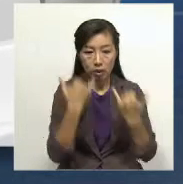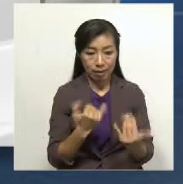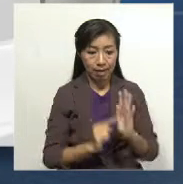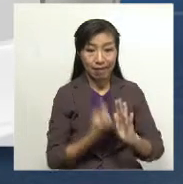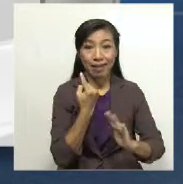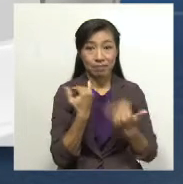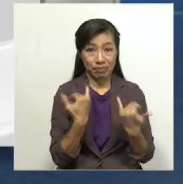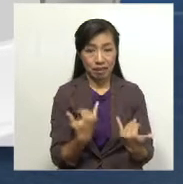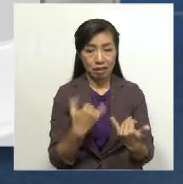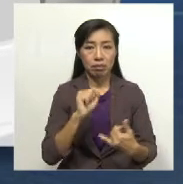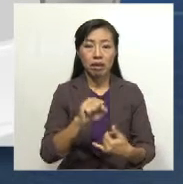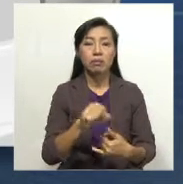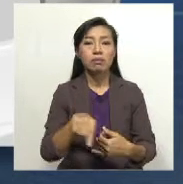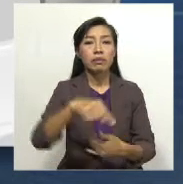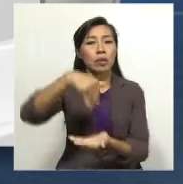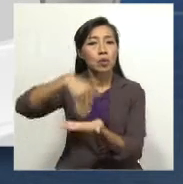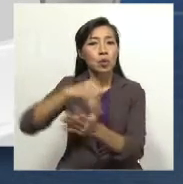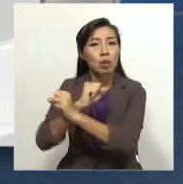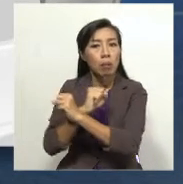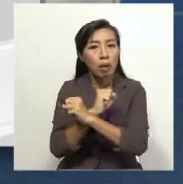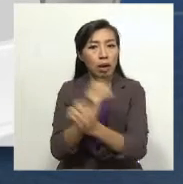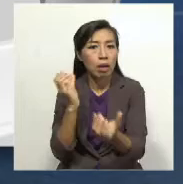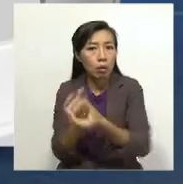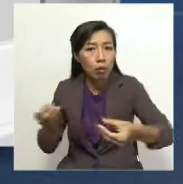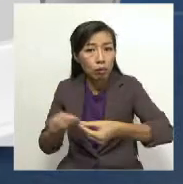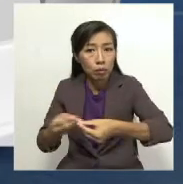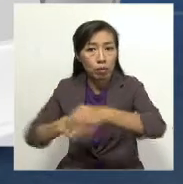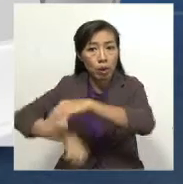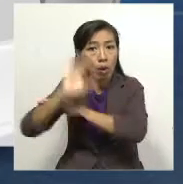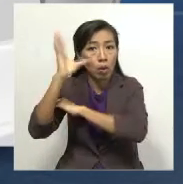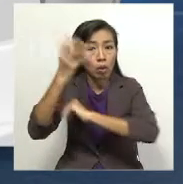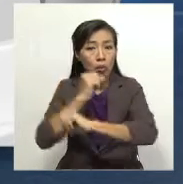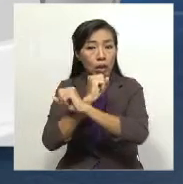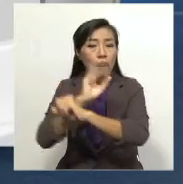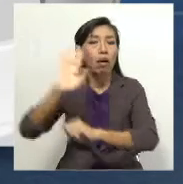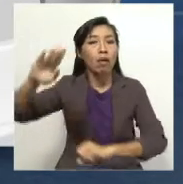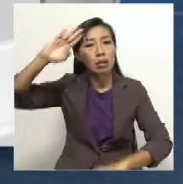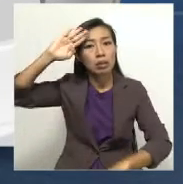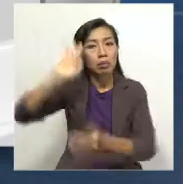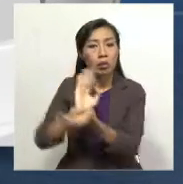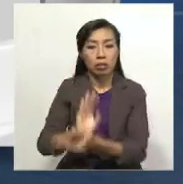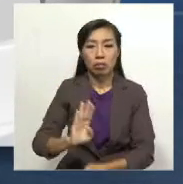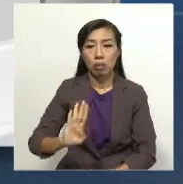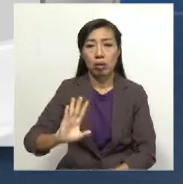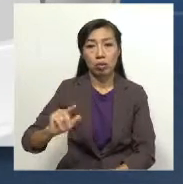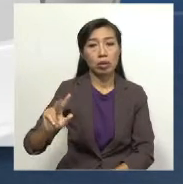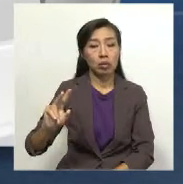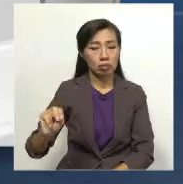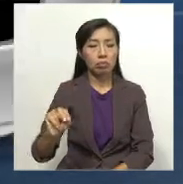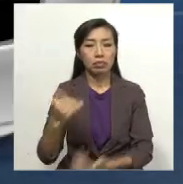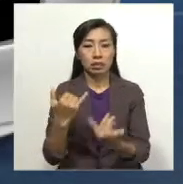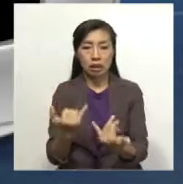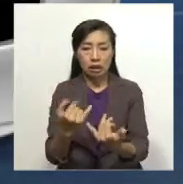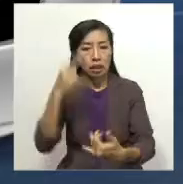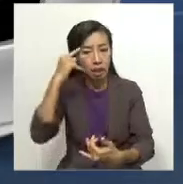คะซึ่งขณะนี้ศูนย์ป้องกันปราบปรามการลักลอบเล่นพนันบอลกองบัญชาการตำรวจนครบาลก็ได้เปิดเผยถึงข้อมูล